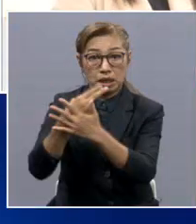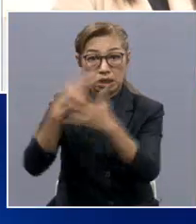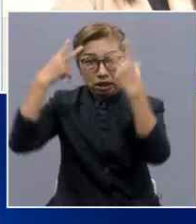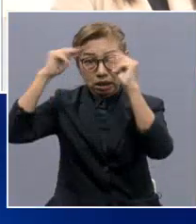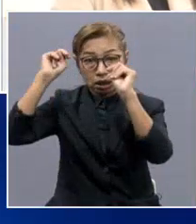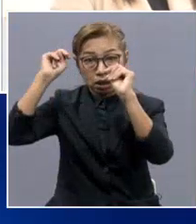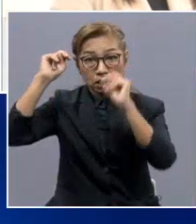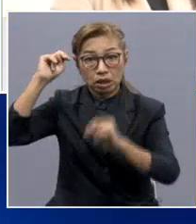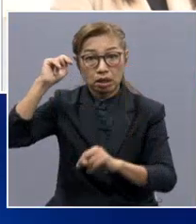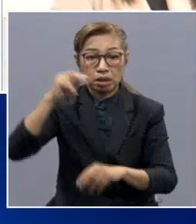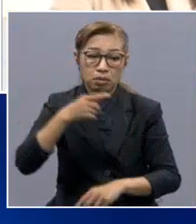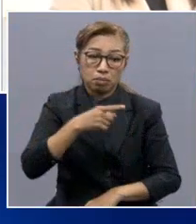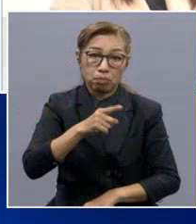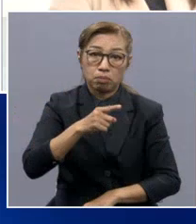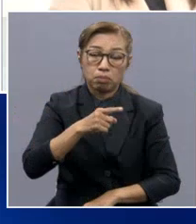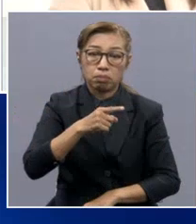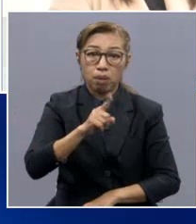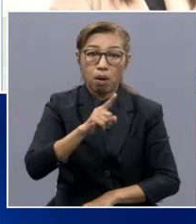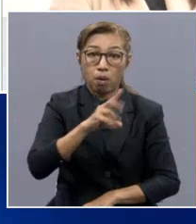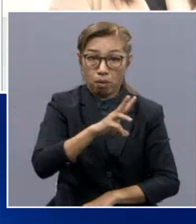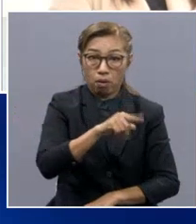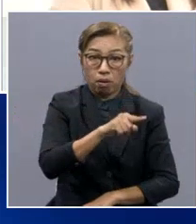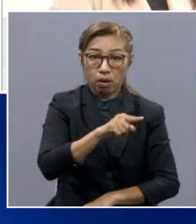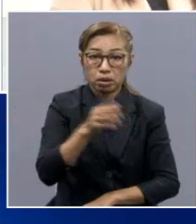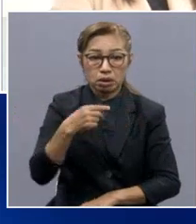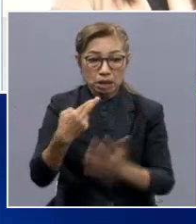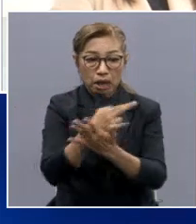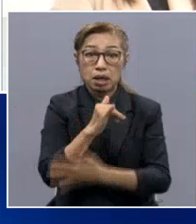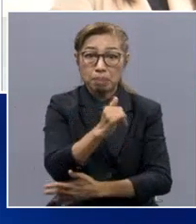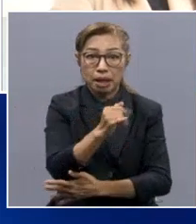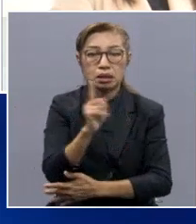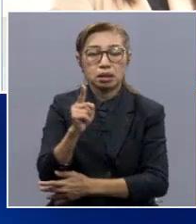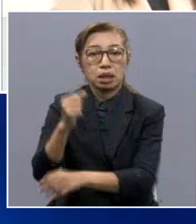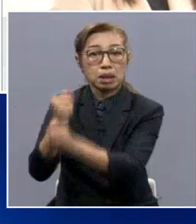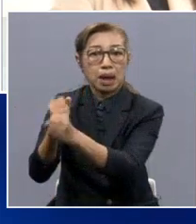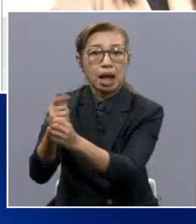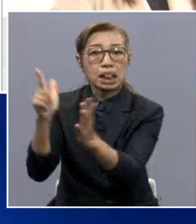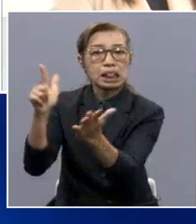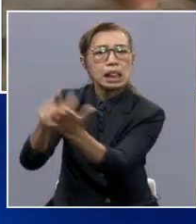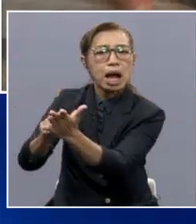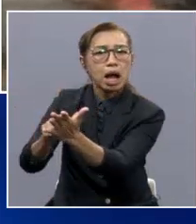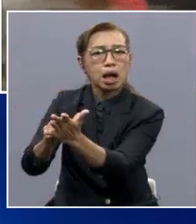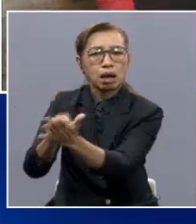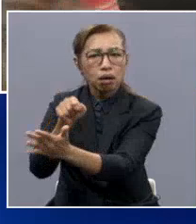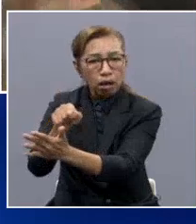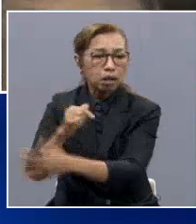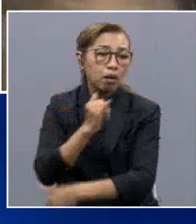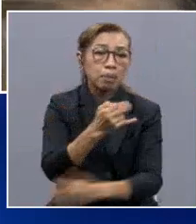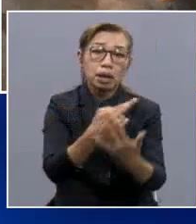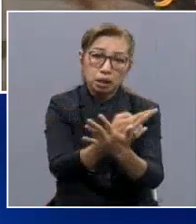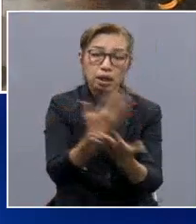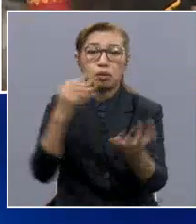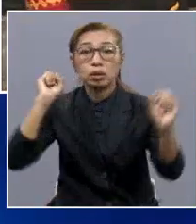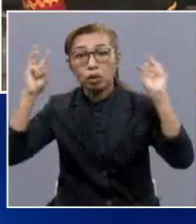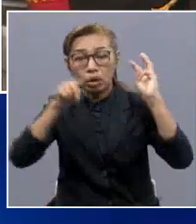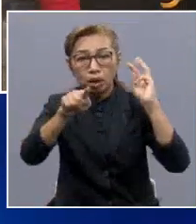ตัวของพลเอกประวิตรก็ลาครม.ใช่ไหมครับ ค่ะ หรือแม้แต่การที่ไปลงนครสวรรค์ตอนนั้นเองก็ไปในงานเ